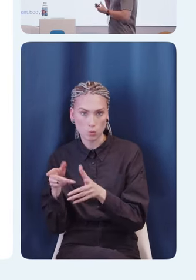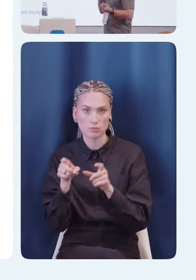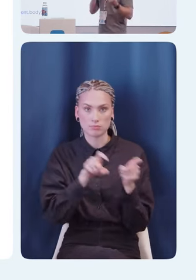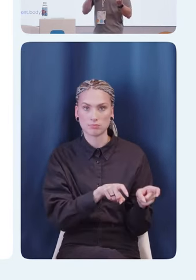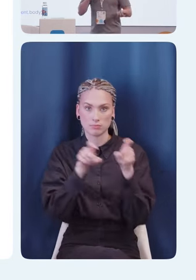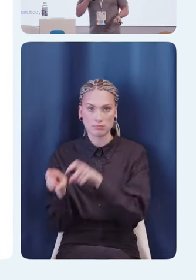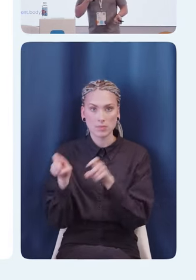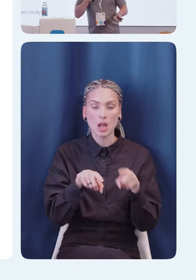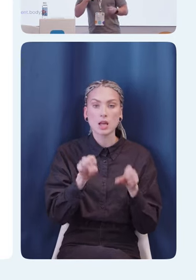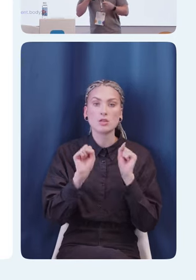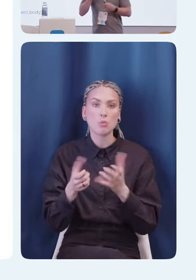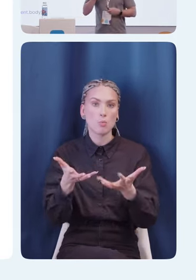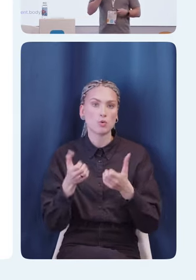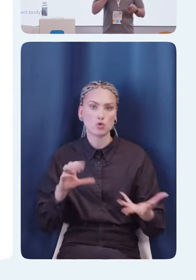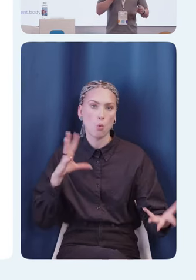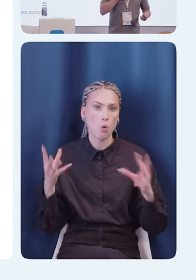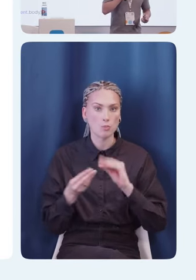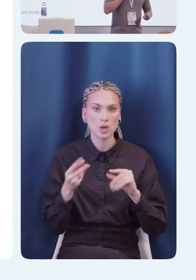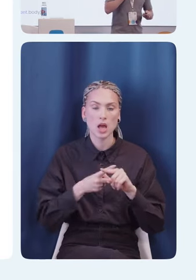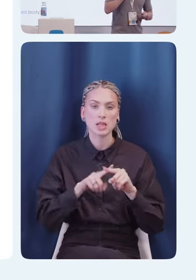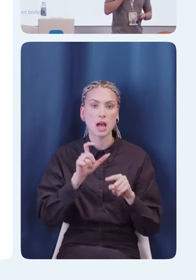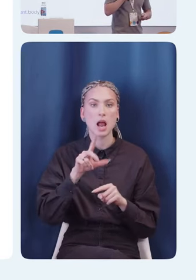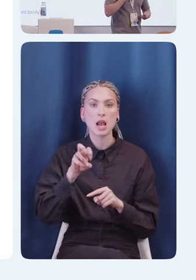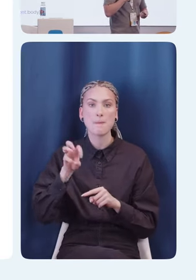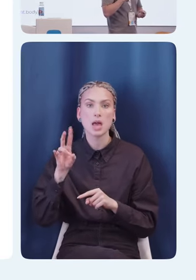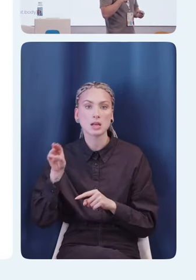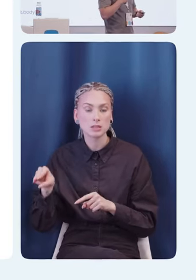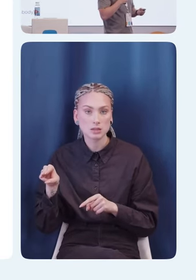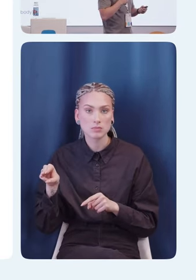них мы можем получить общий контейнер. Ну, в данном случае это элемент с